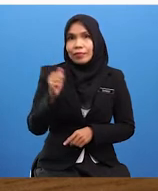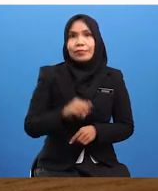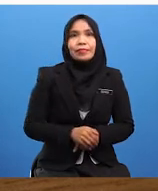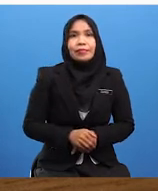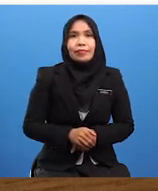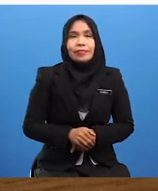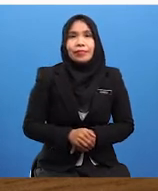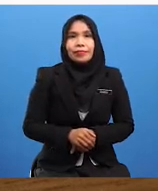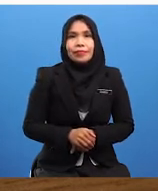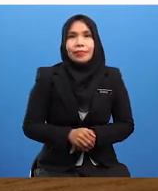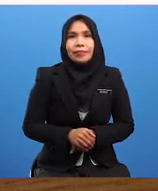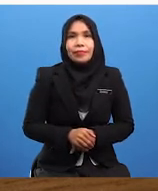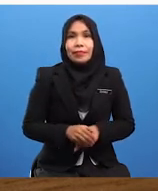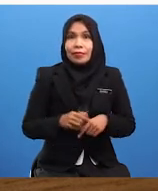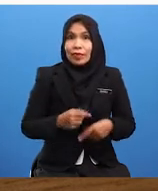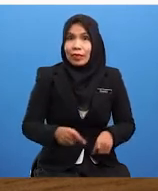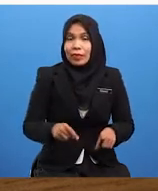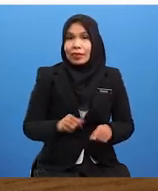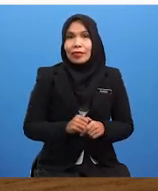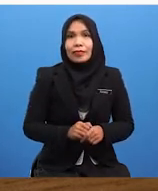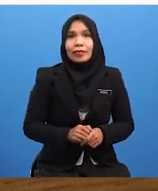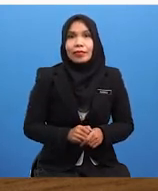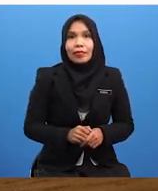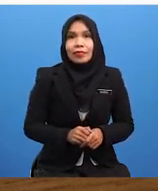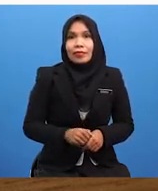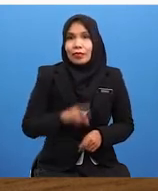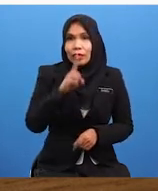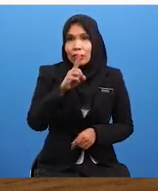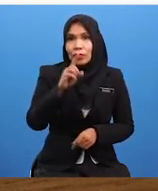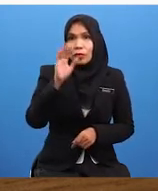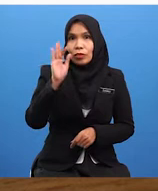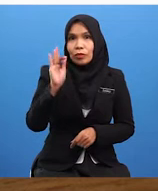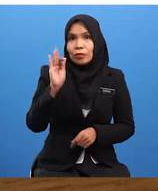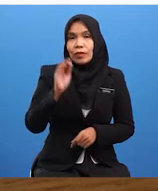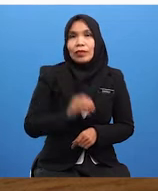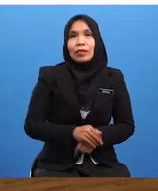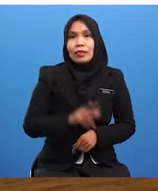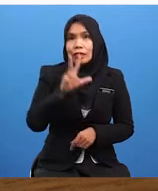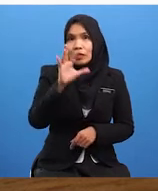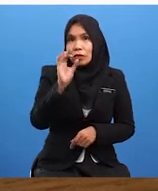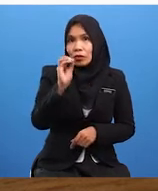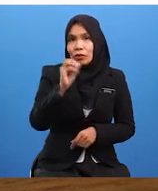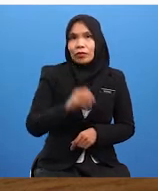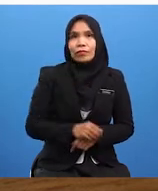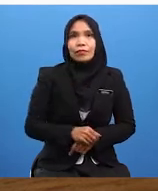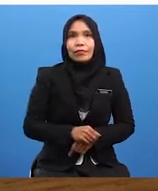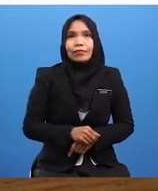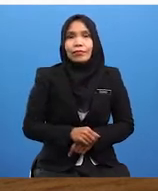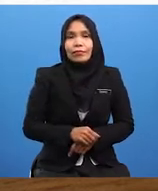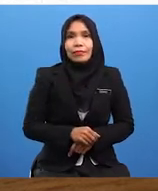1939 di Kuantan, Pahang. Sejarah pendidikan beliau, Brinsford